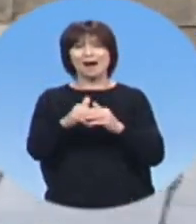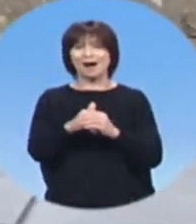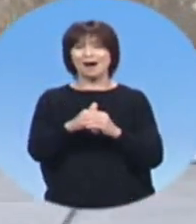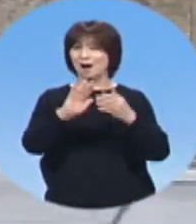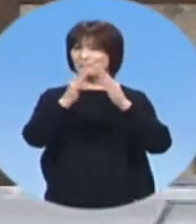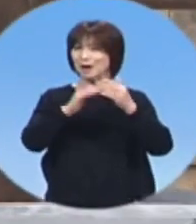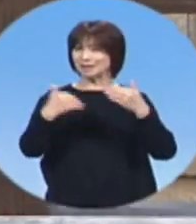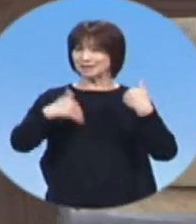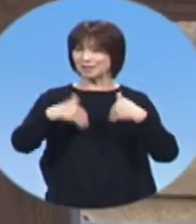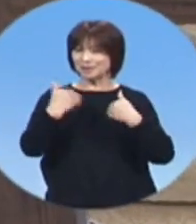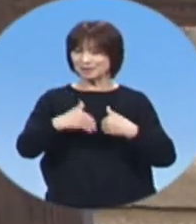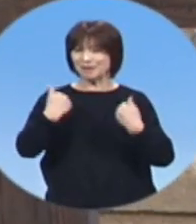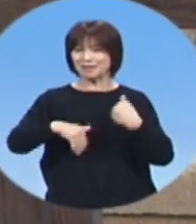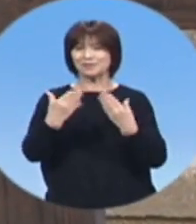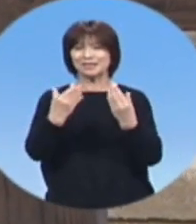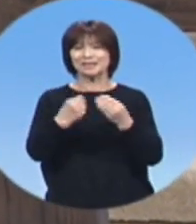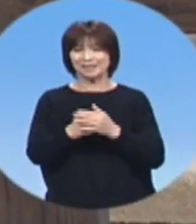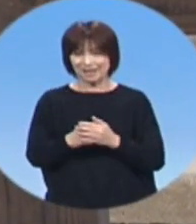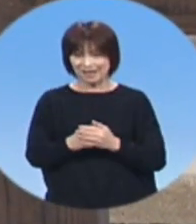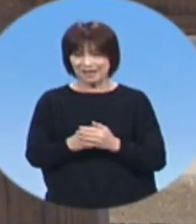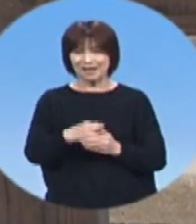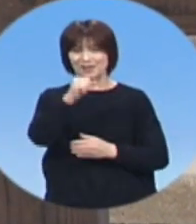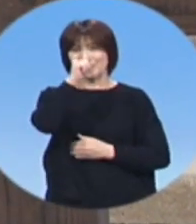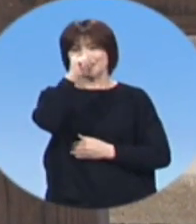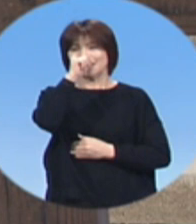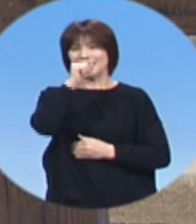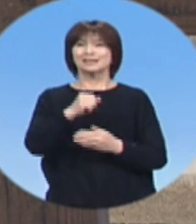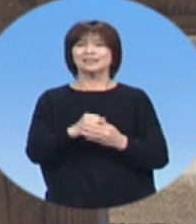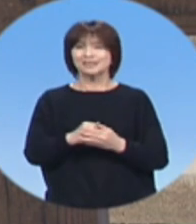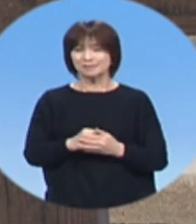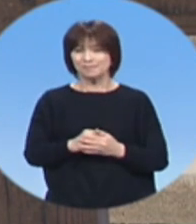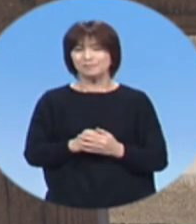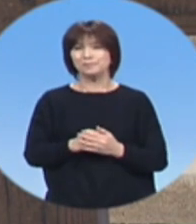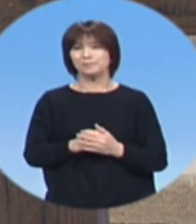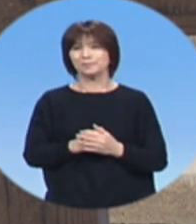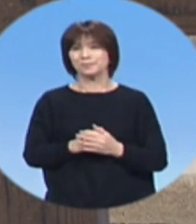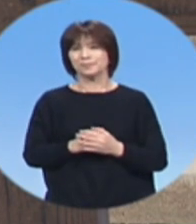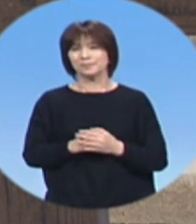も楽しめてすごく楽しかったです。 よかったです。